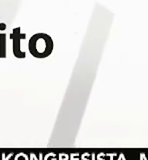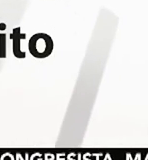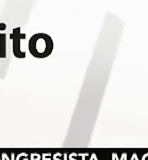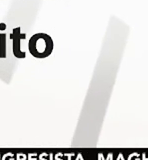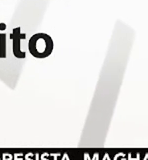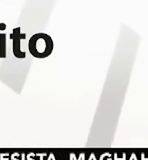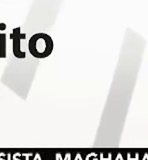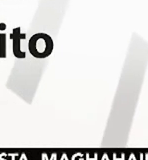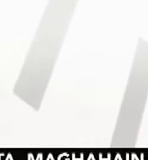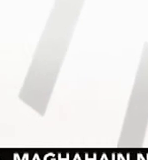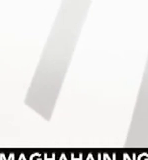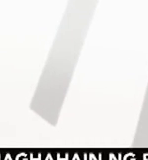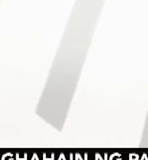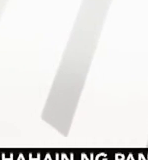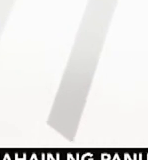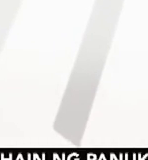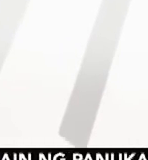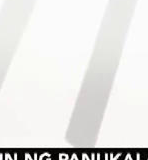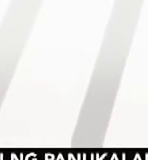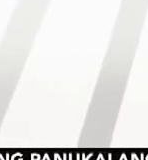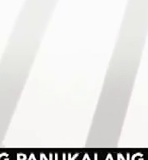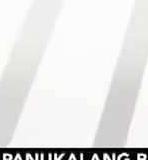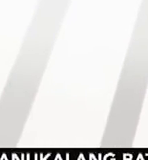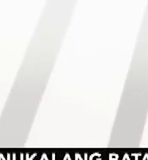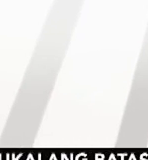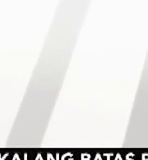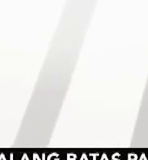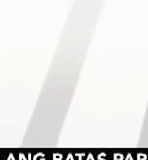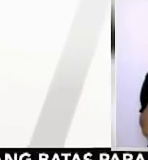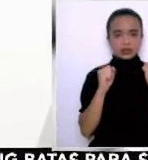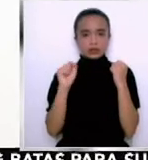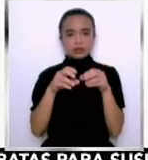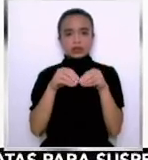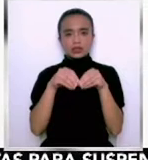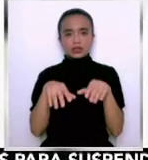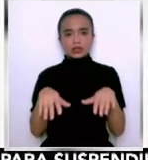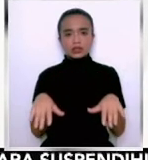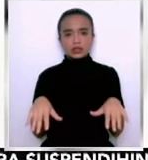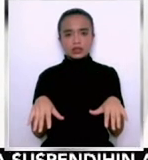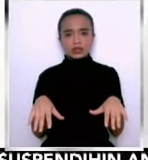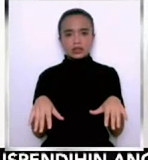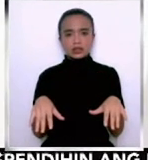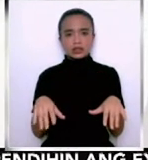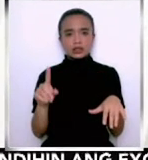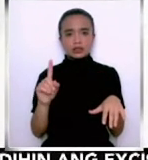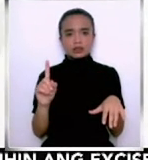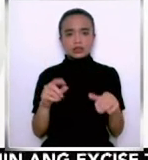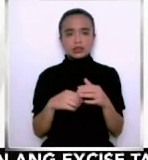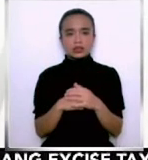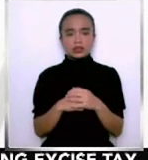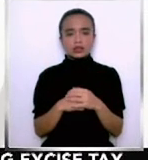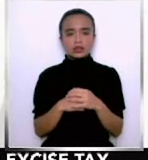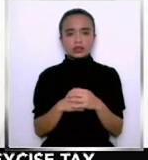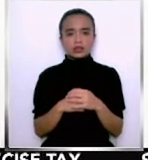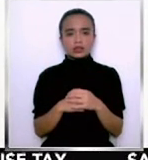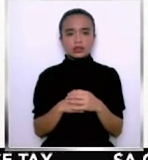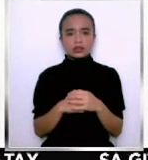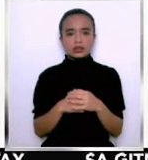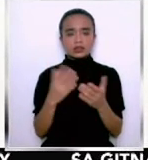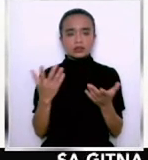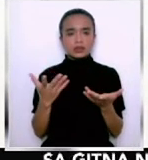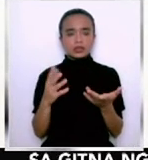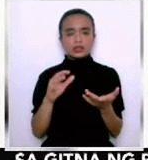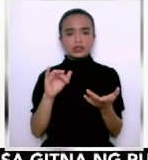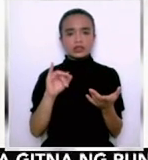Idineklararing terorista ang mga sub-leader ng Abu Sayyaf Group at kabilang sa Daula Islamia na